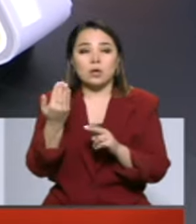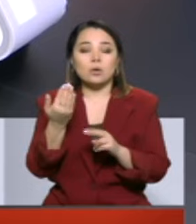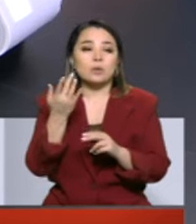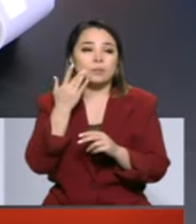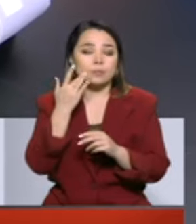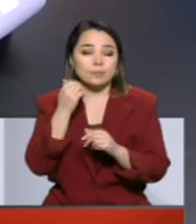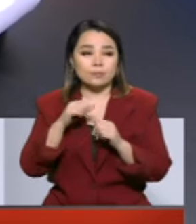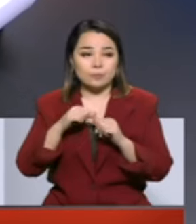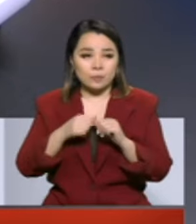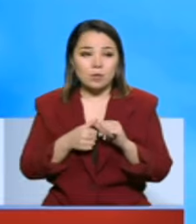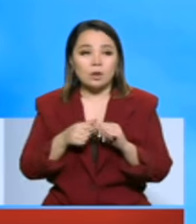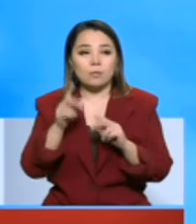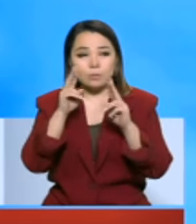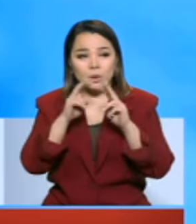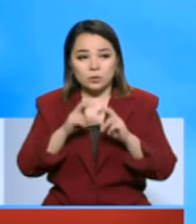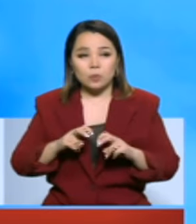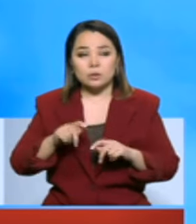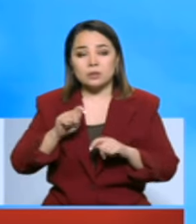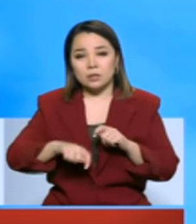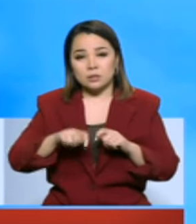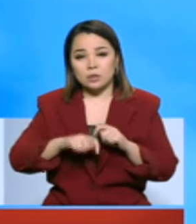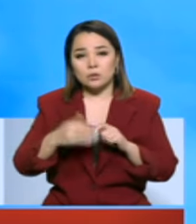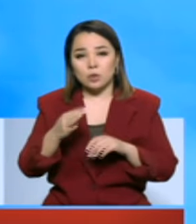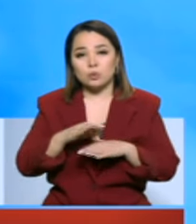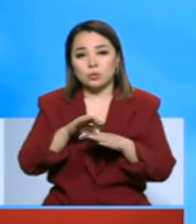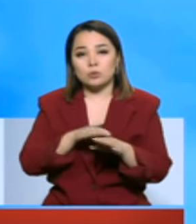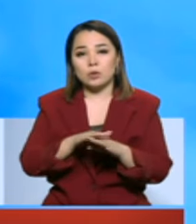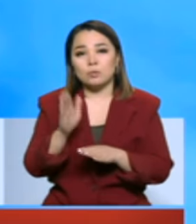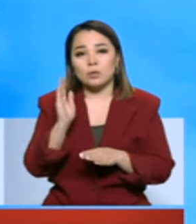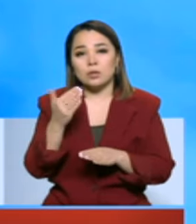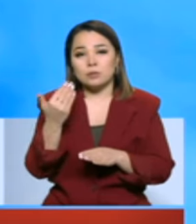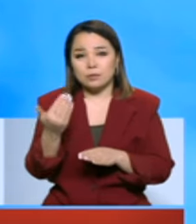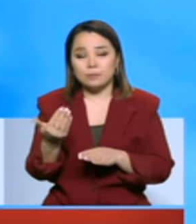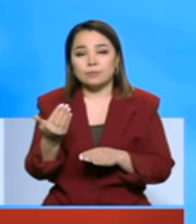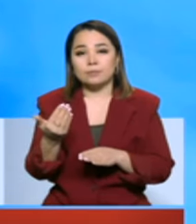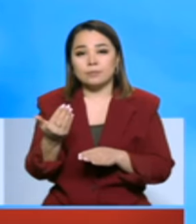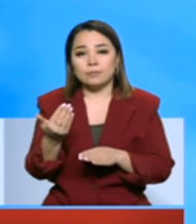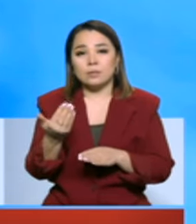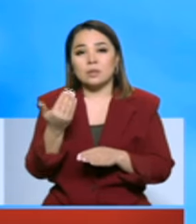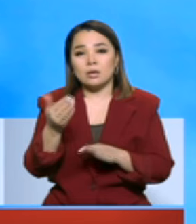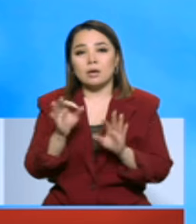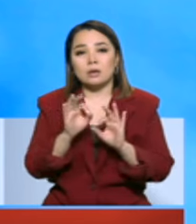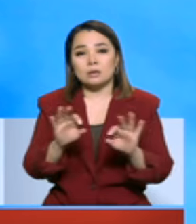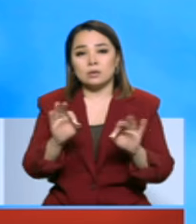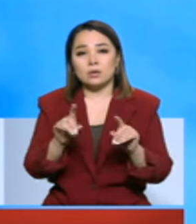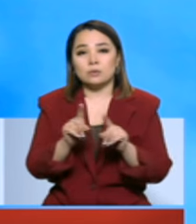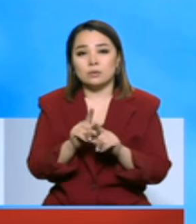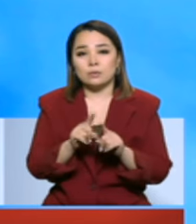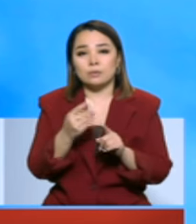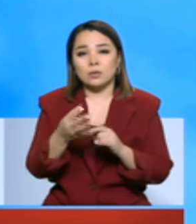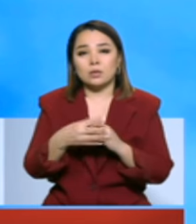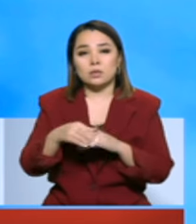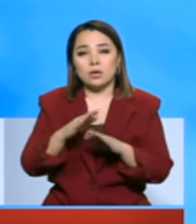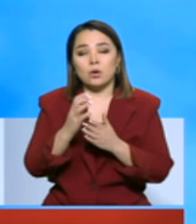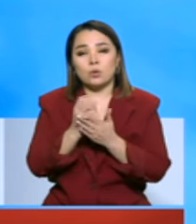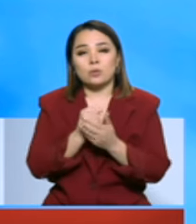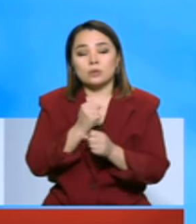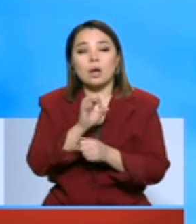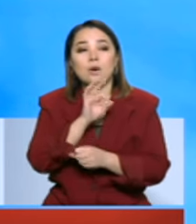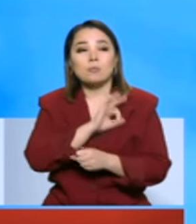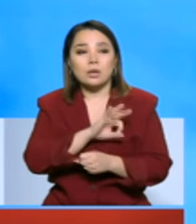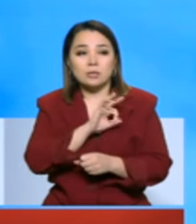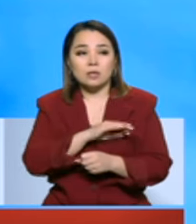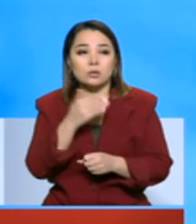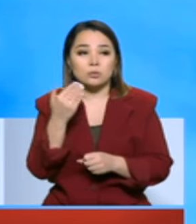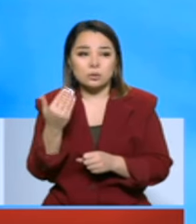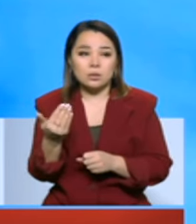үнемі мониторинг тексеру жүргізіліп отырады. Сіз айтқан жағы жер қойнауын